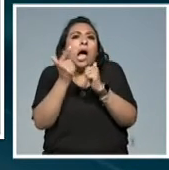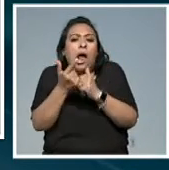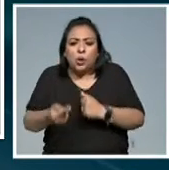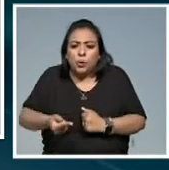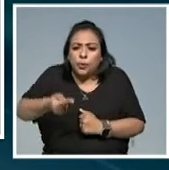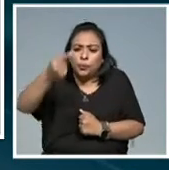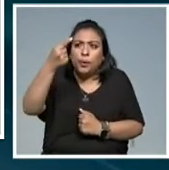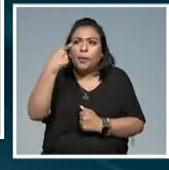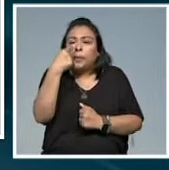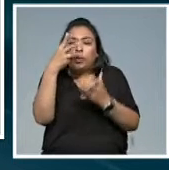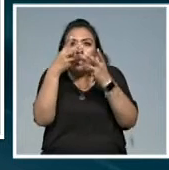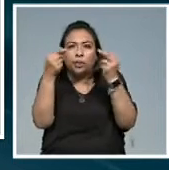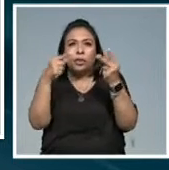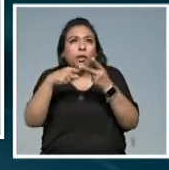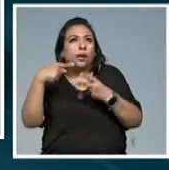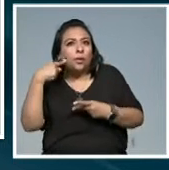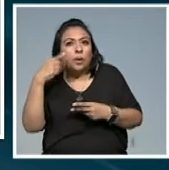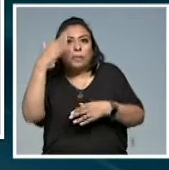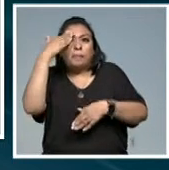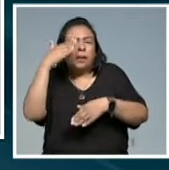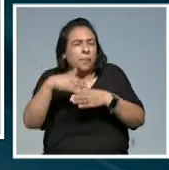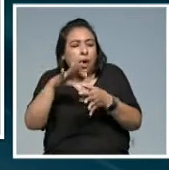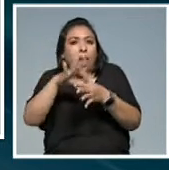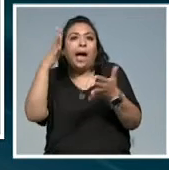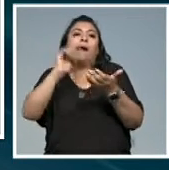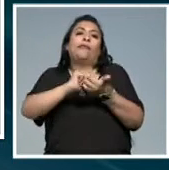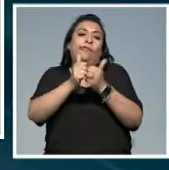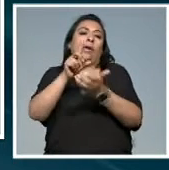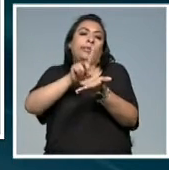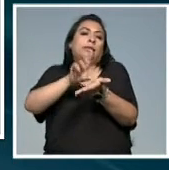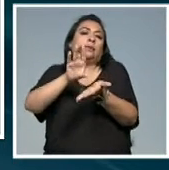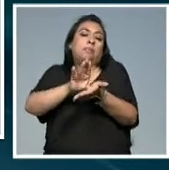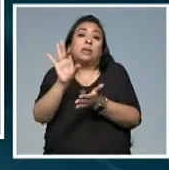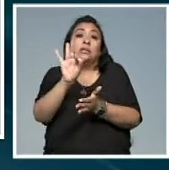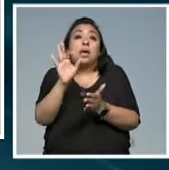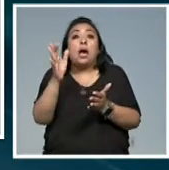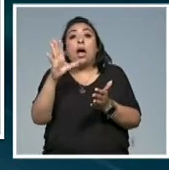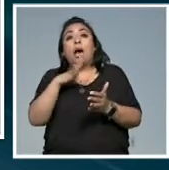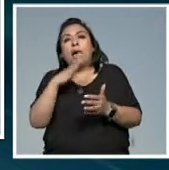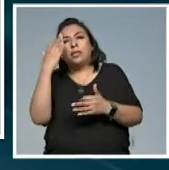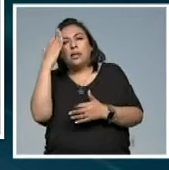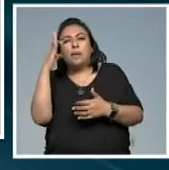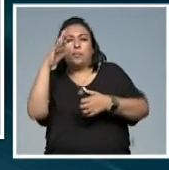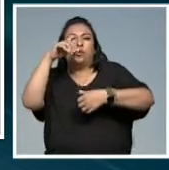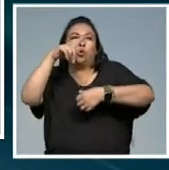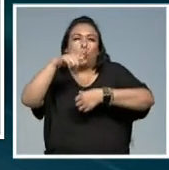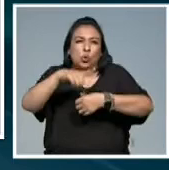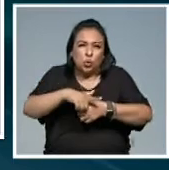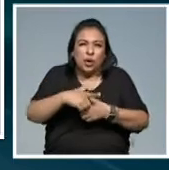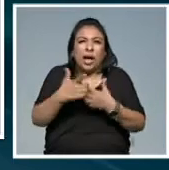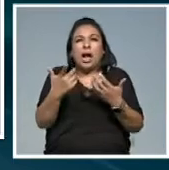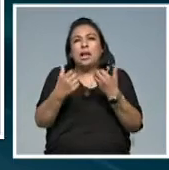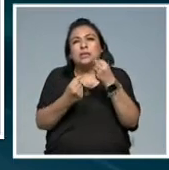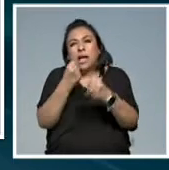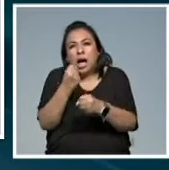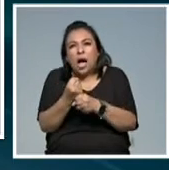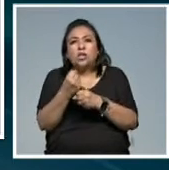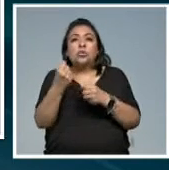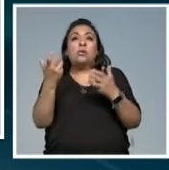vista, l'udito o la memoria, sempre più spesso, no? Forse perché veniamo da momenti culturali o da anni in cui c'è